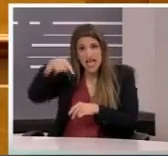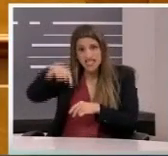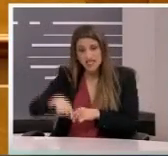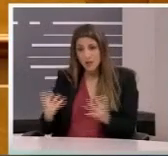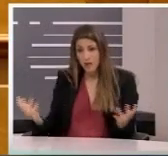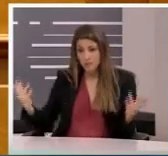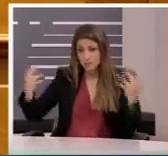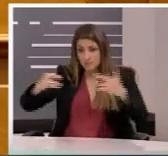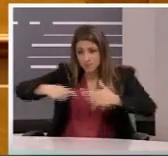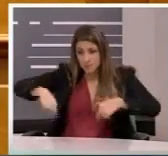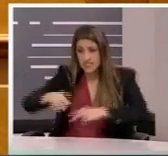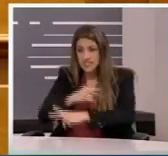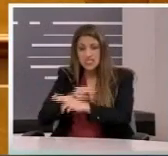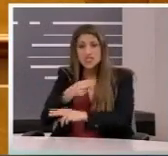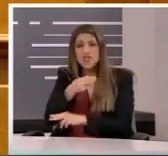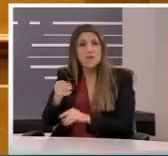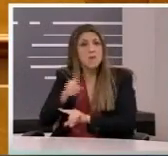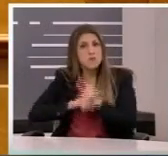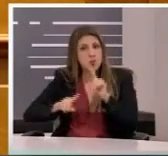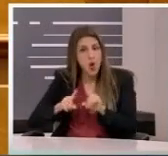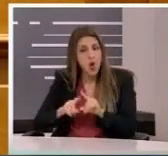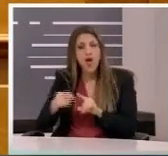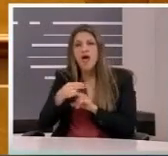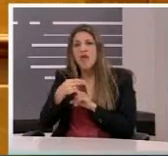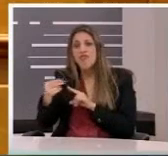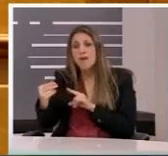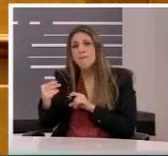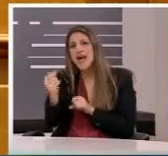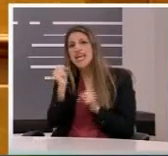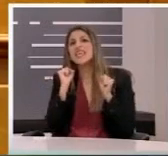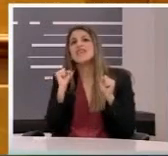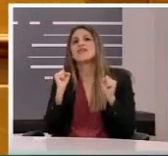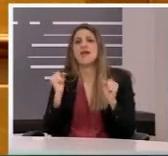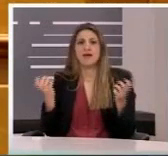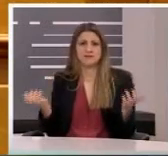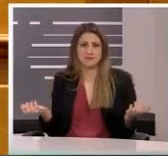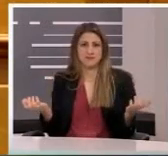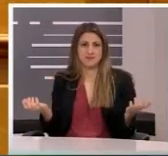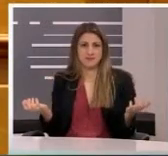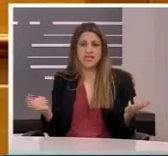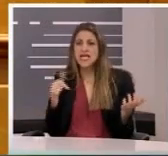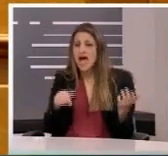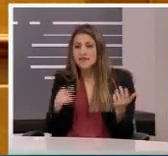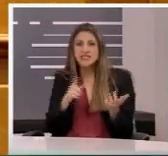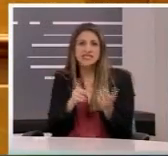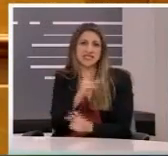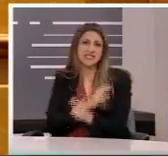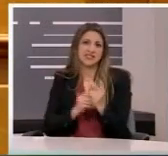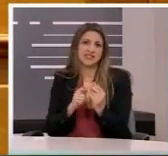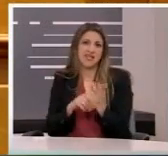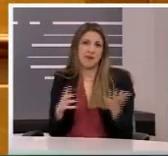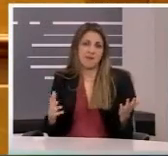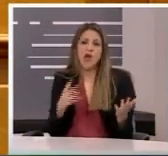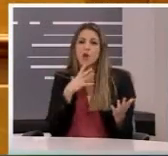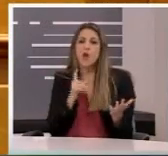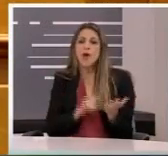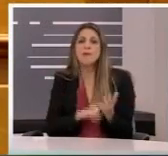μιας συζήτησης προημερησίας διατάξεως. Εκτιμούσα και θεωρούσα, και νομίζω ότι όλοι το θεωρούσαν, ότι σήμερα η συζήτηση έγινε για